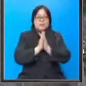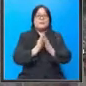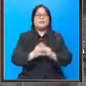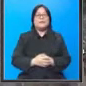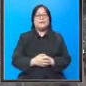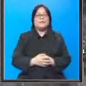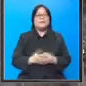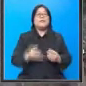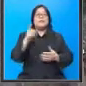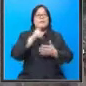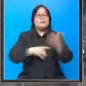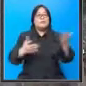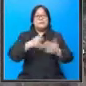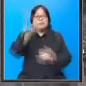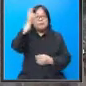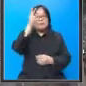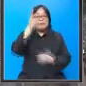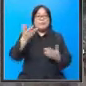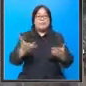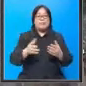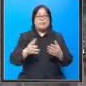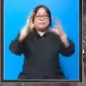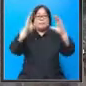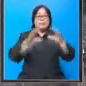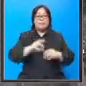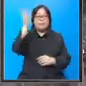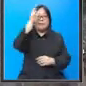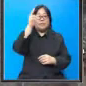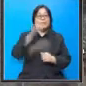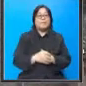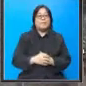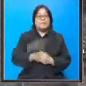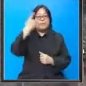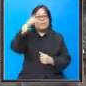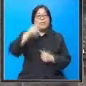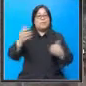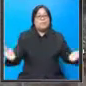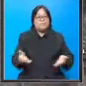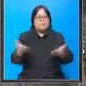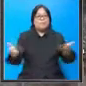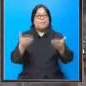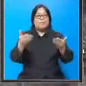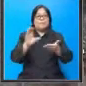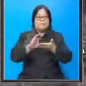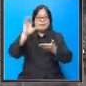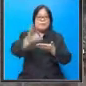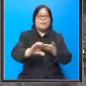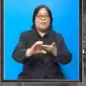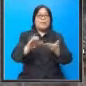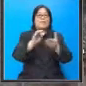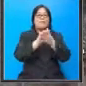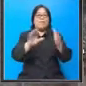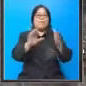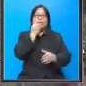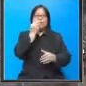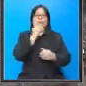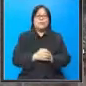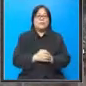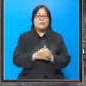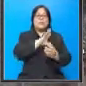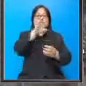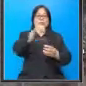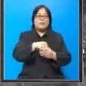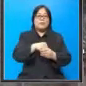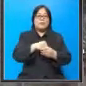supaya Apakah Kerajaan apakah langkah-langkah kerajaan untuk bus invest in successful Septi terima